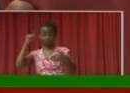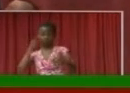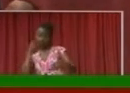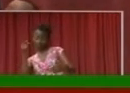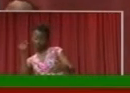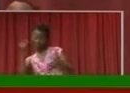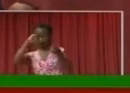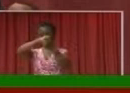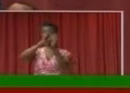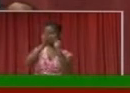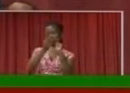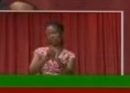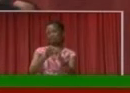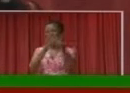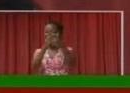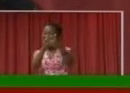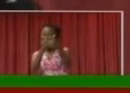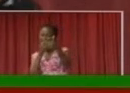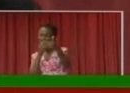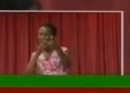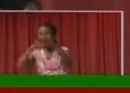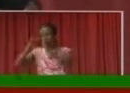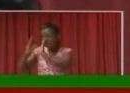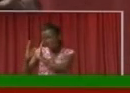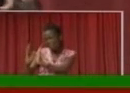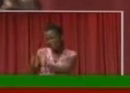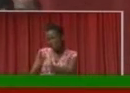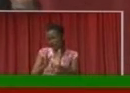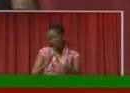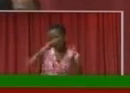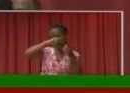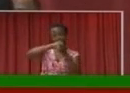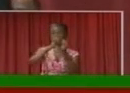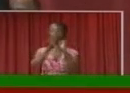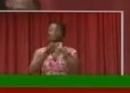Ils prennent leur temps pour déjà précéder les événements.